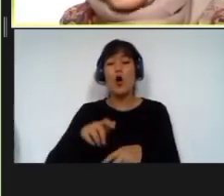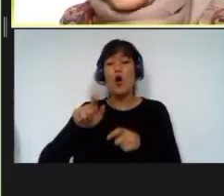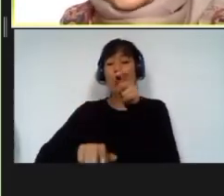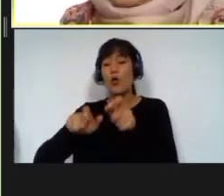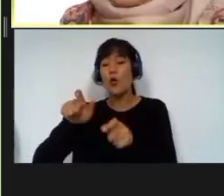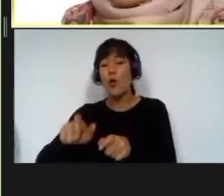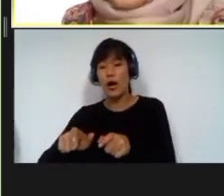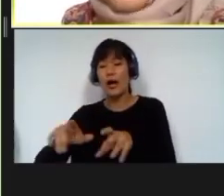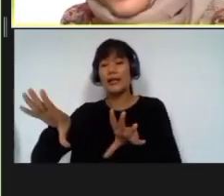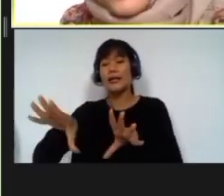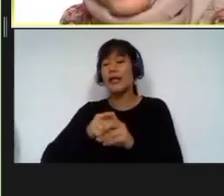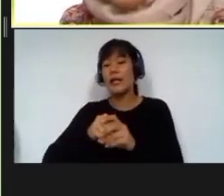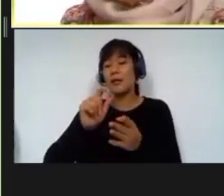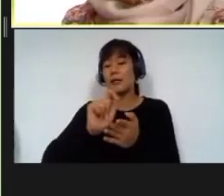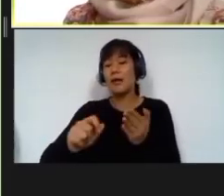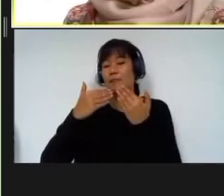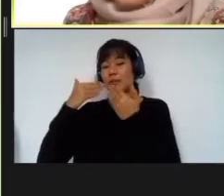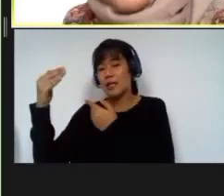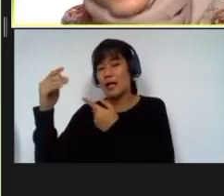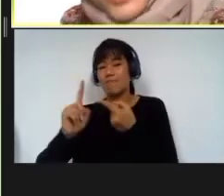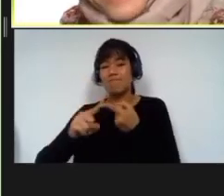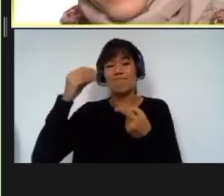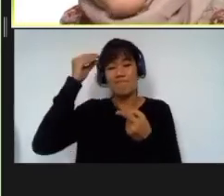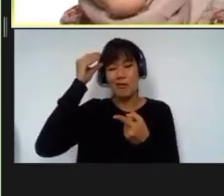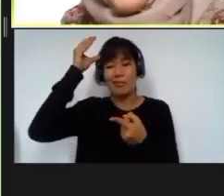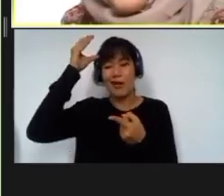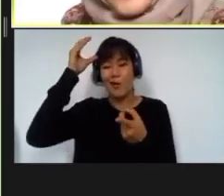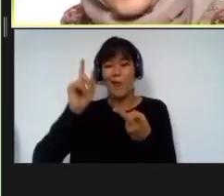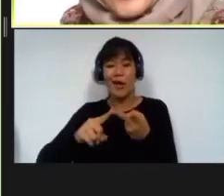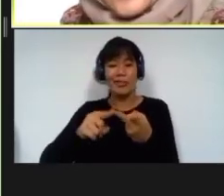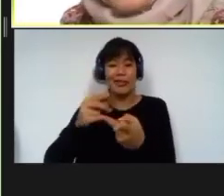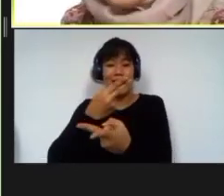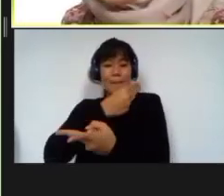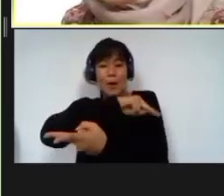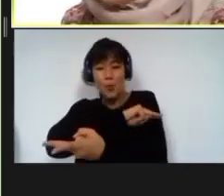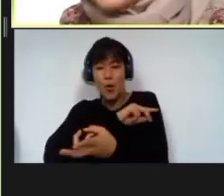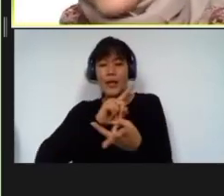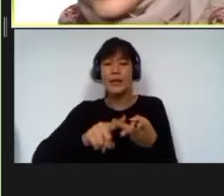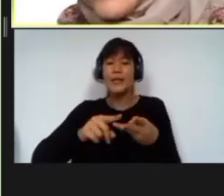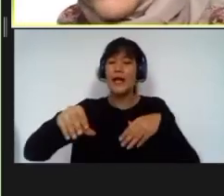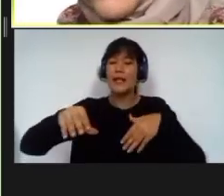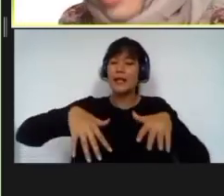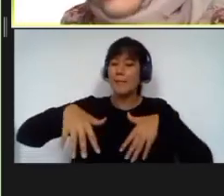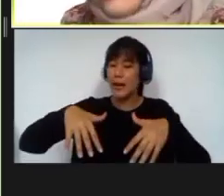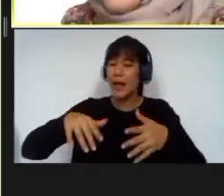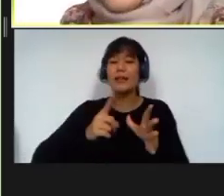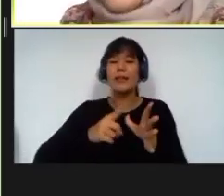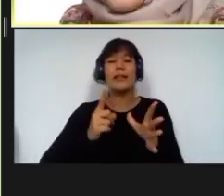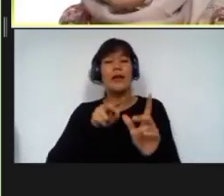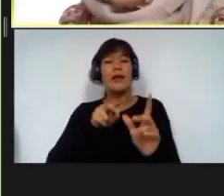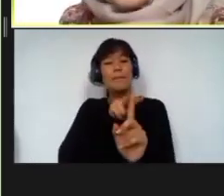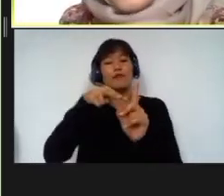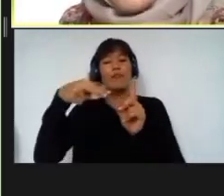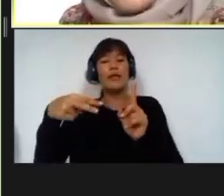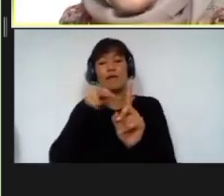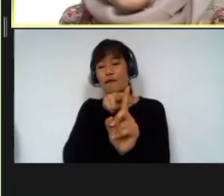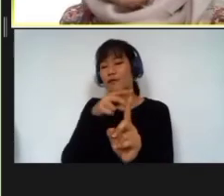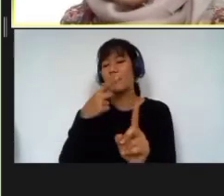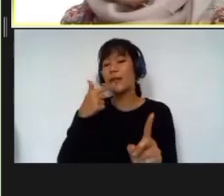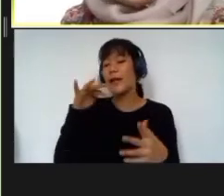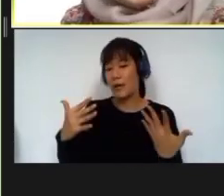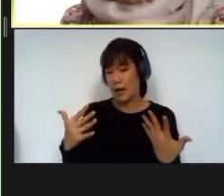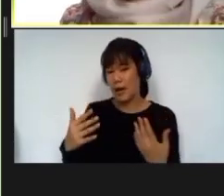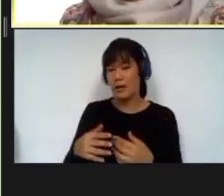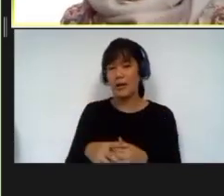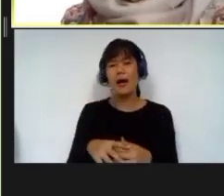di madrasah, bagaimana pengetahuan, bagaimana kemampuan, keterampilan dan perspektifnya. Apakah perspektif ini dalam